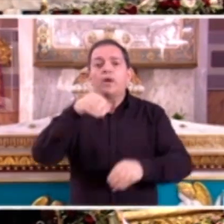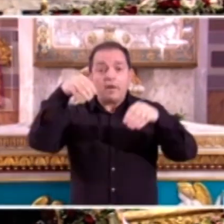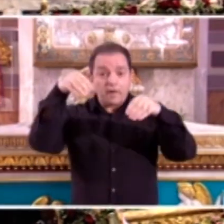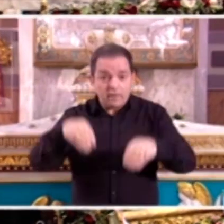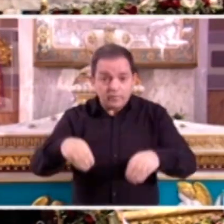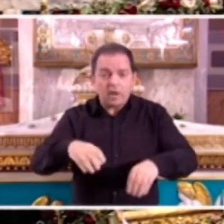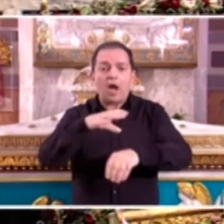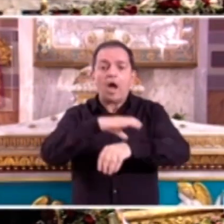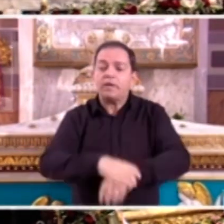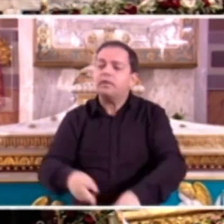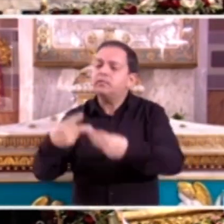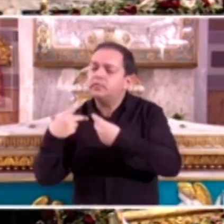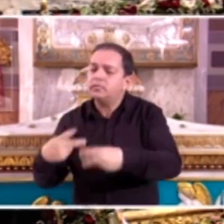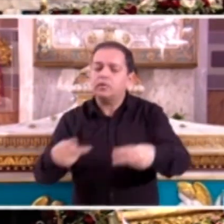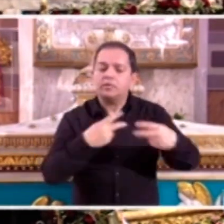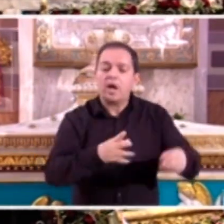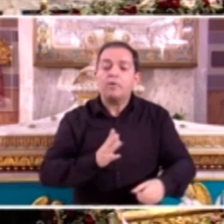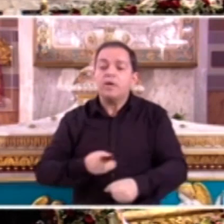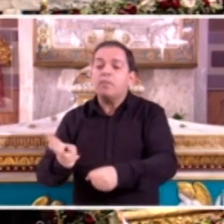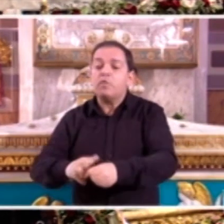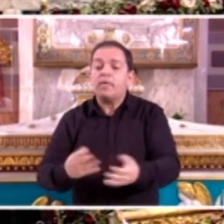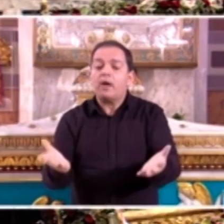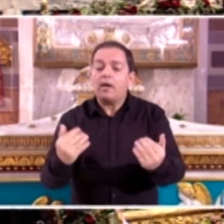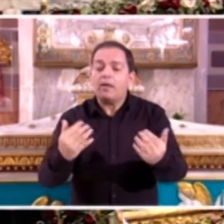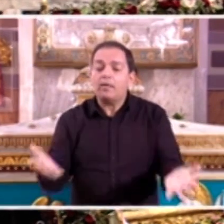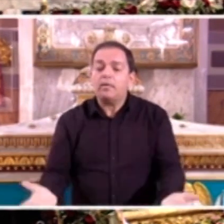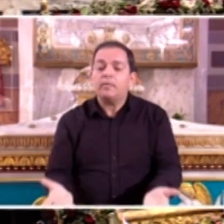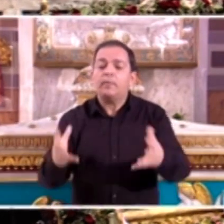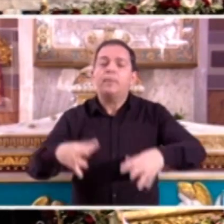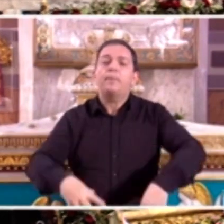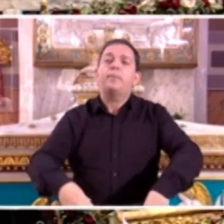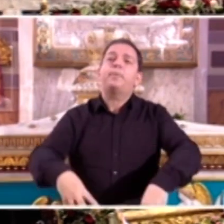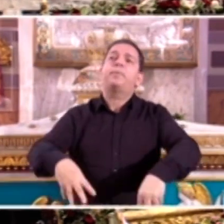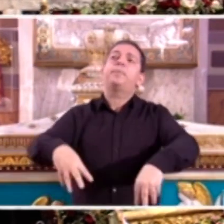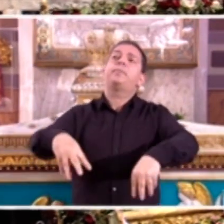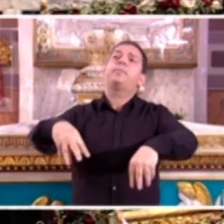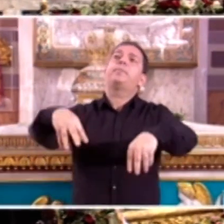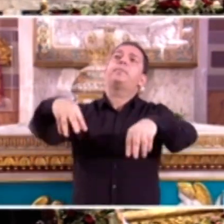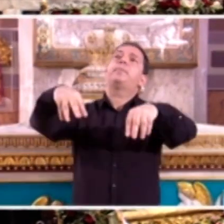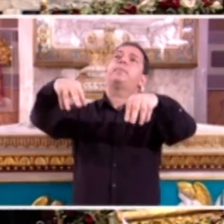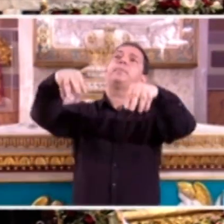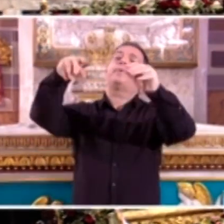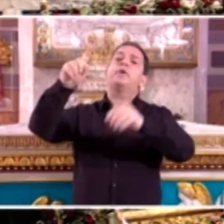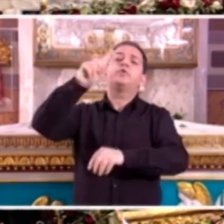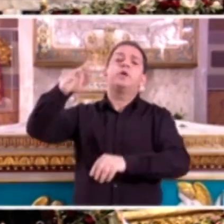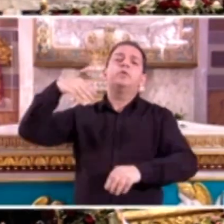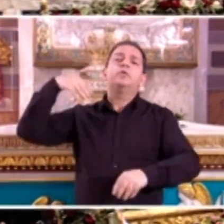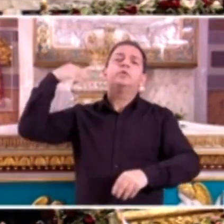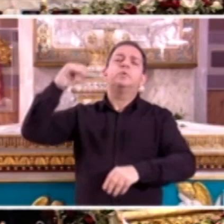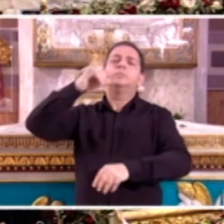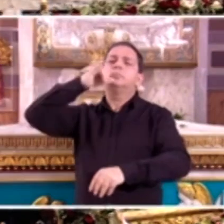ομολογώ εν βάπτισμα εις άφεσιν αμαρτιών, προσδοκώ παράσταση νεκρών και ζωή